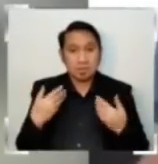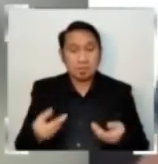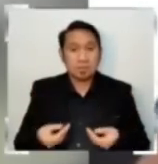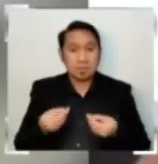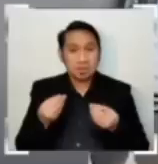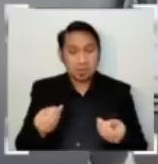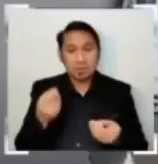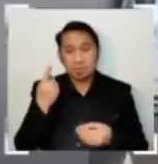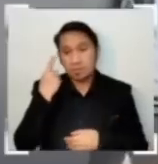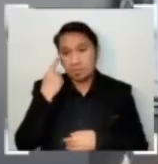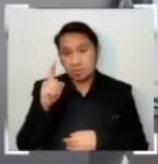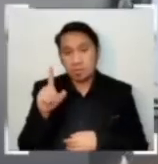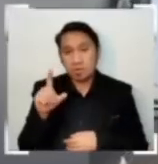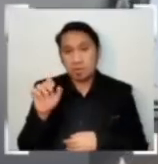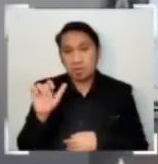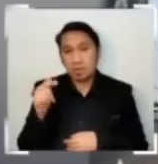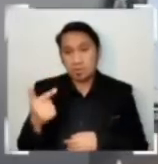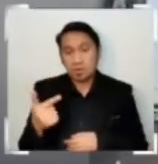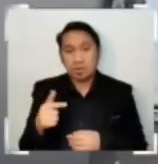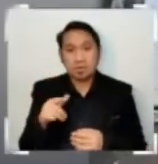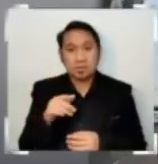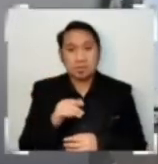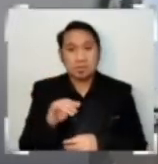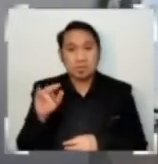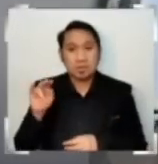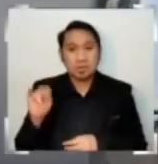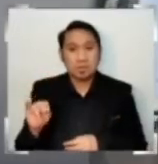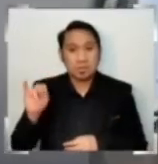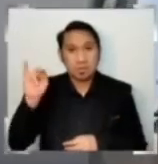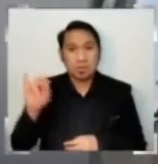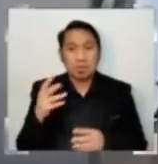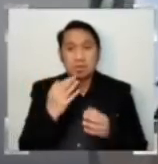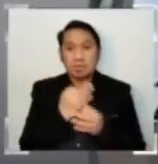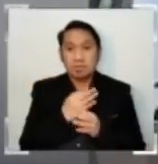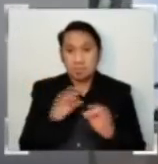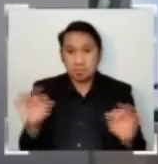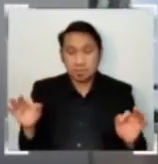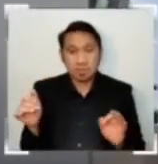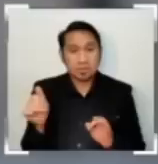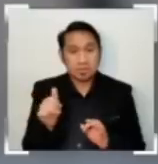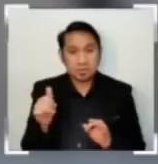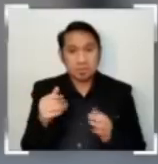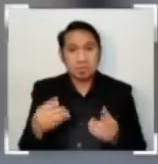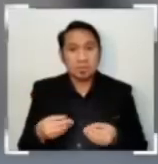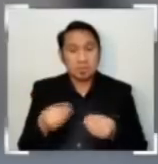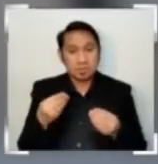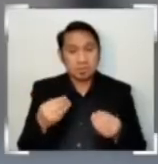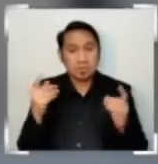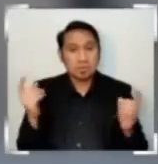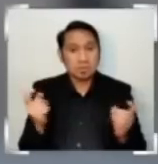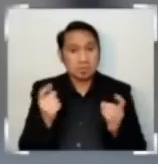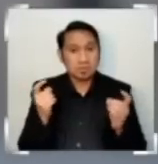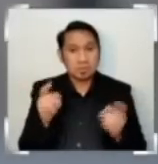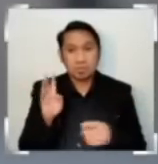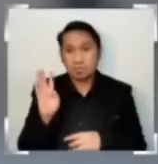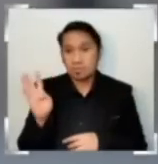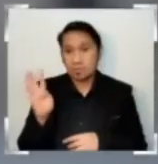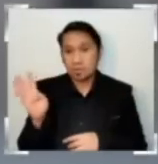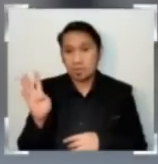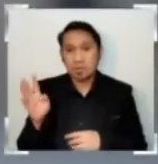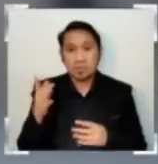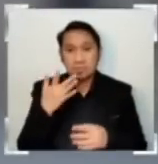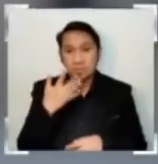pasahero sa Lawag, Ilocos Norte. Libreng sakay ang handog ni Jaime Madayag bilang pagdiriwan ng kanyang 40th birthday nitong